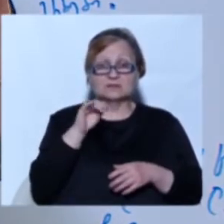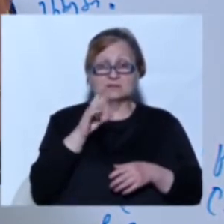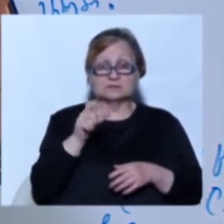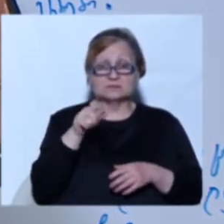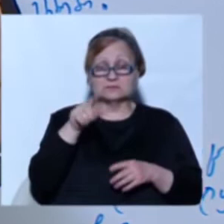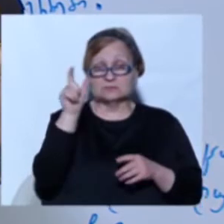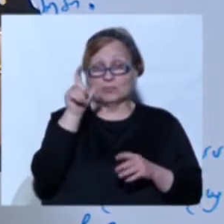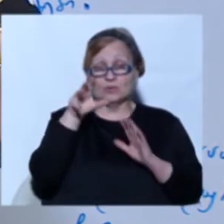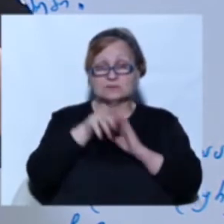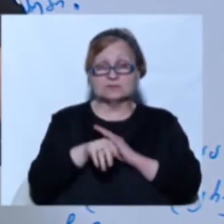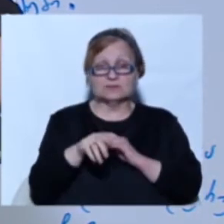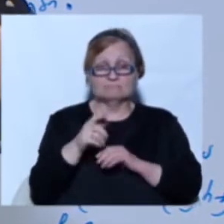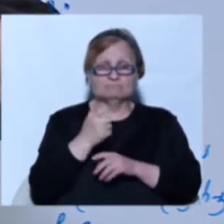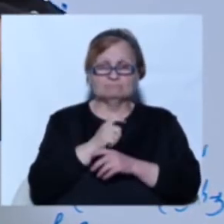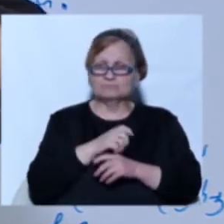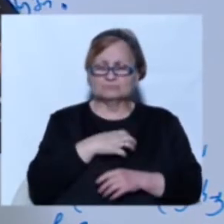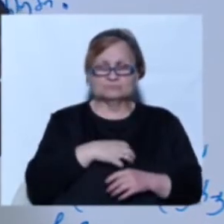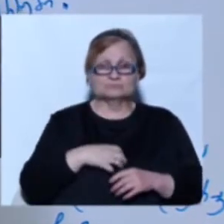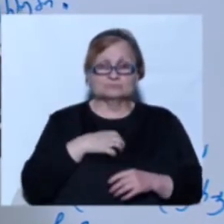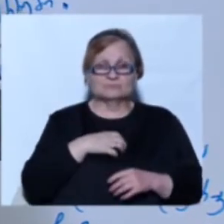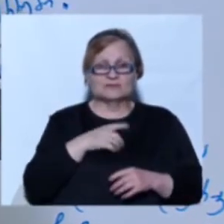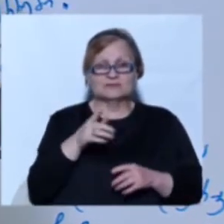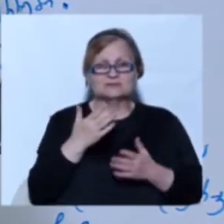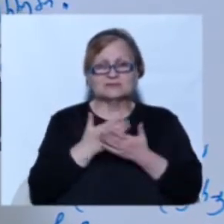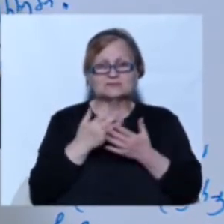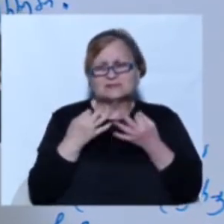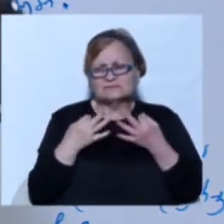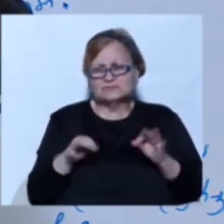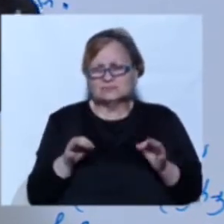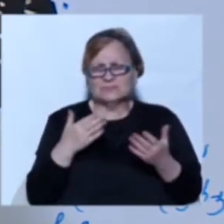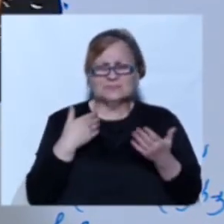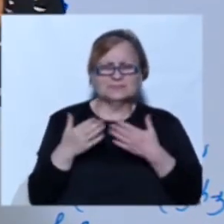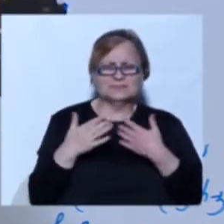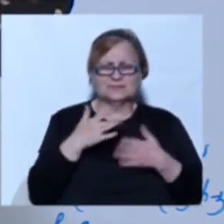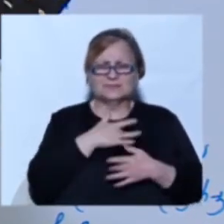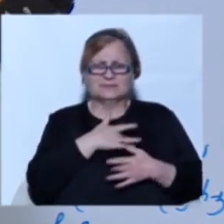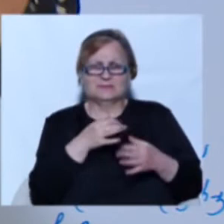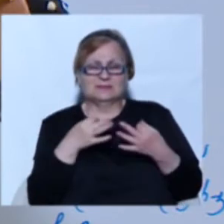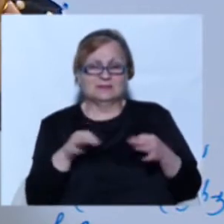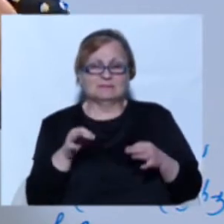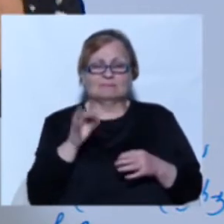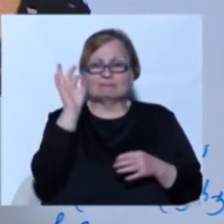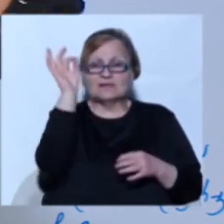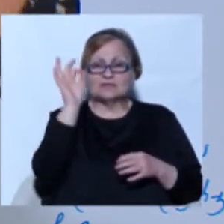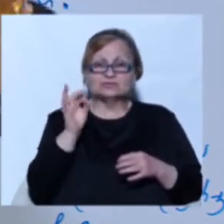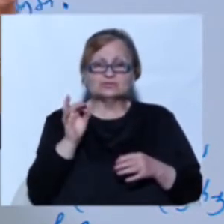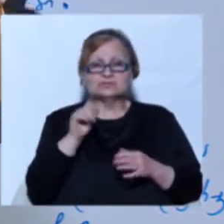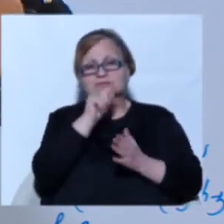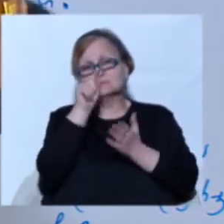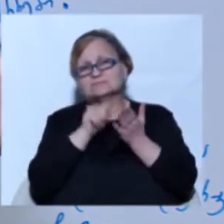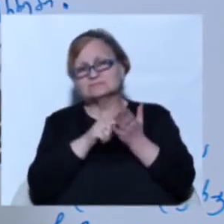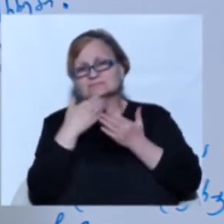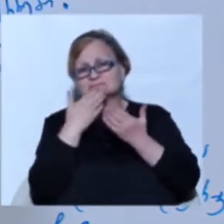ასევე მნიშვნელოვანია და აი ამ უშუალობას ქმნის მისი ხშირი მიმართვები